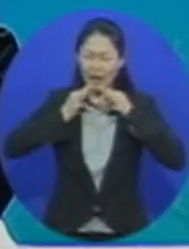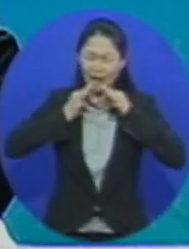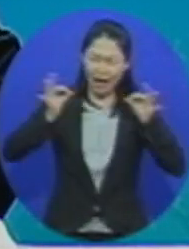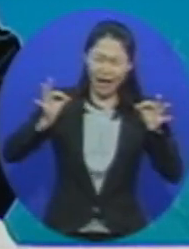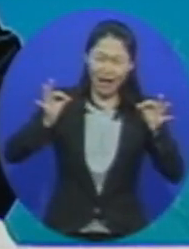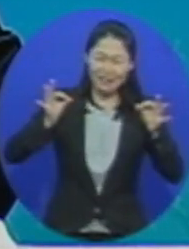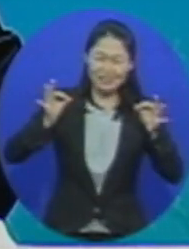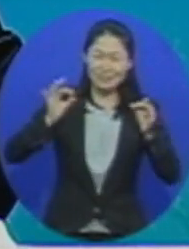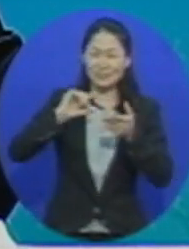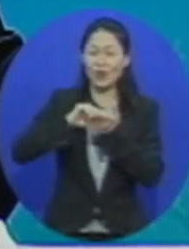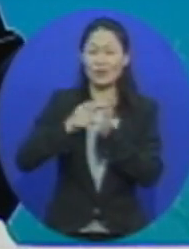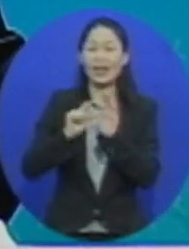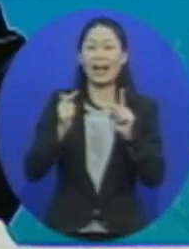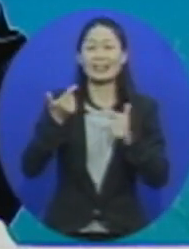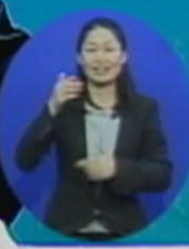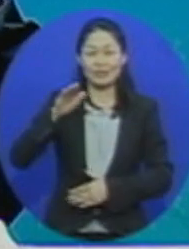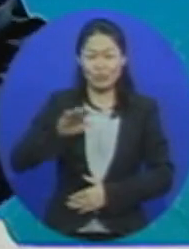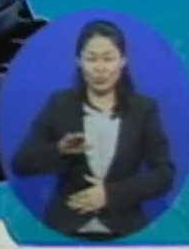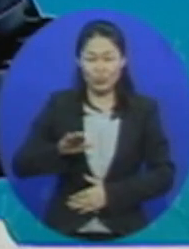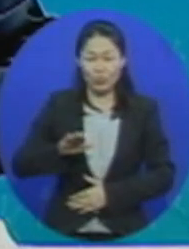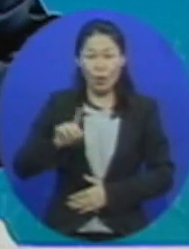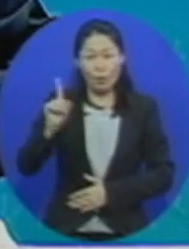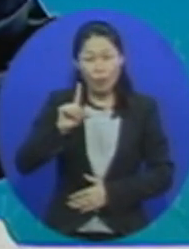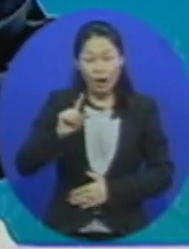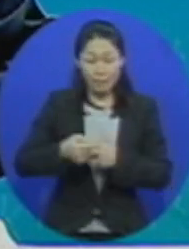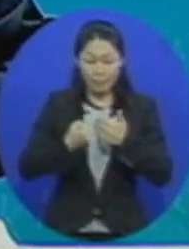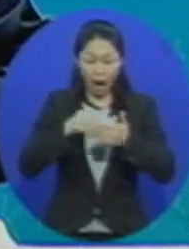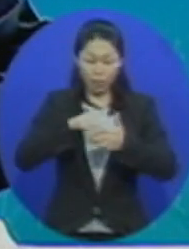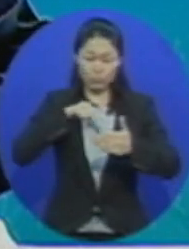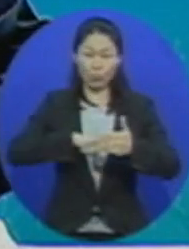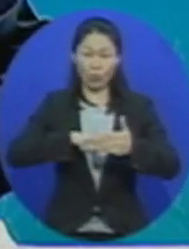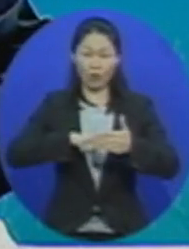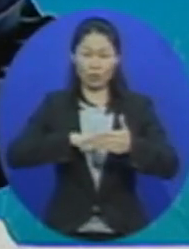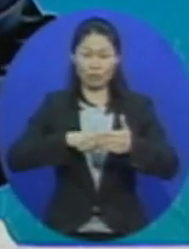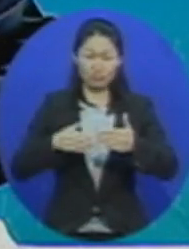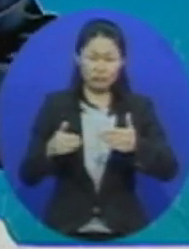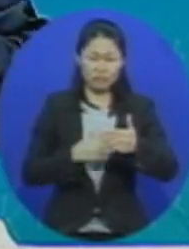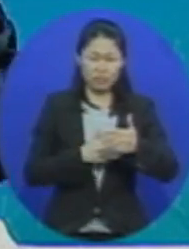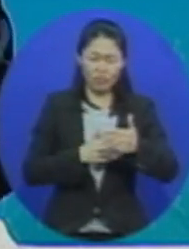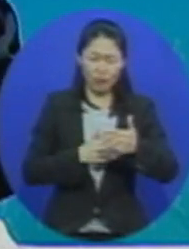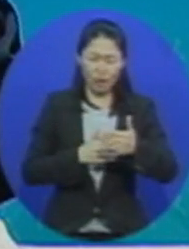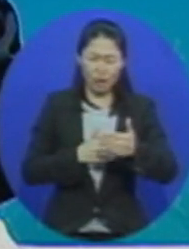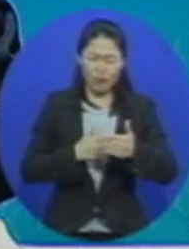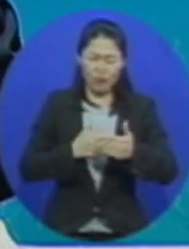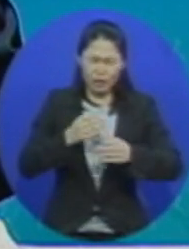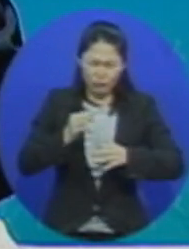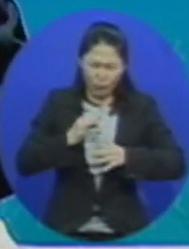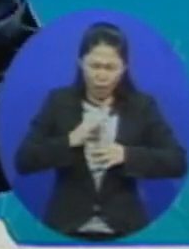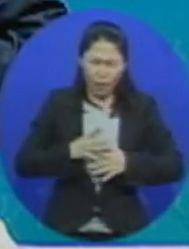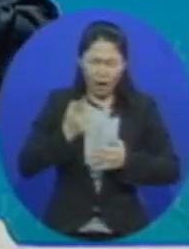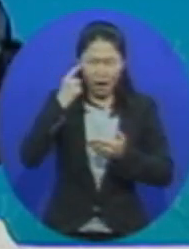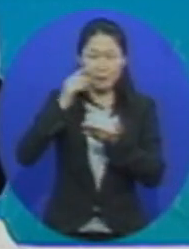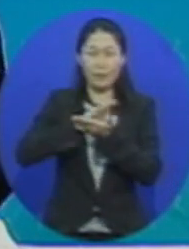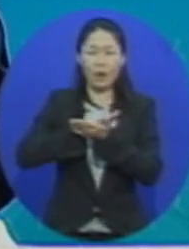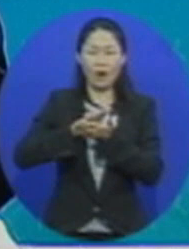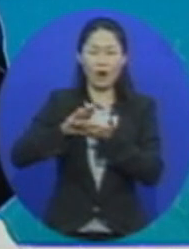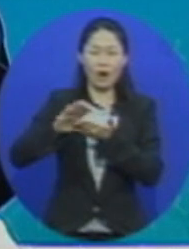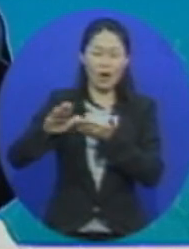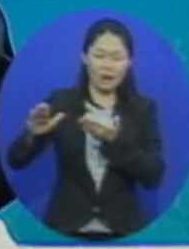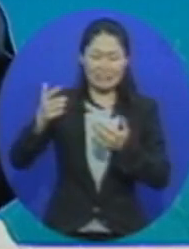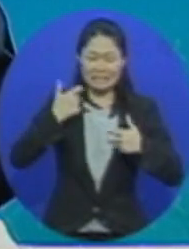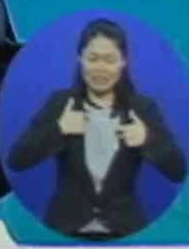정도는 아니라도 뭔가 마음 속에서 부터 날라온 평안이 일어나고 기쁨이